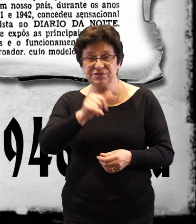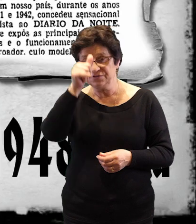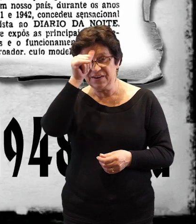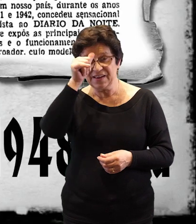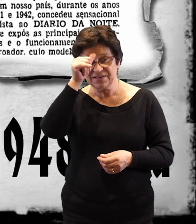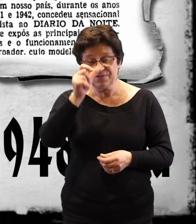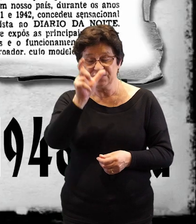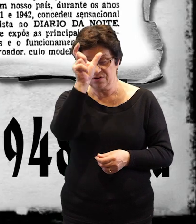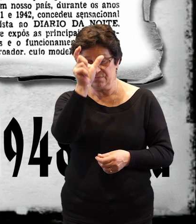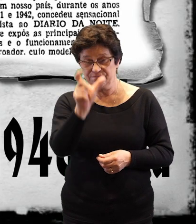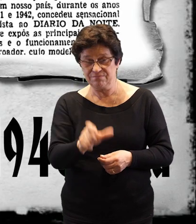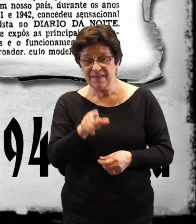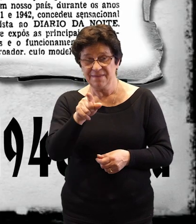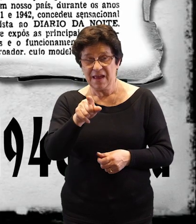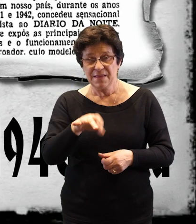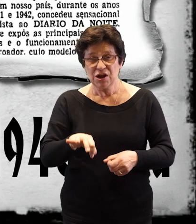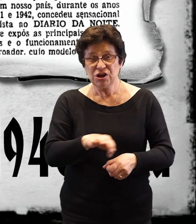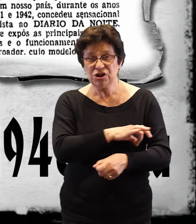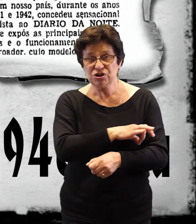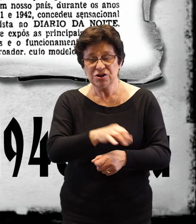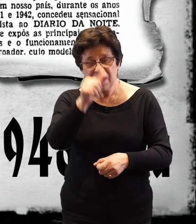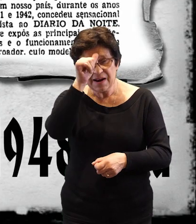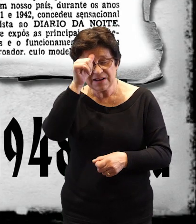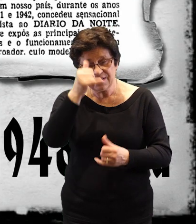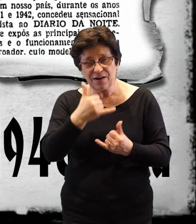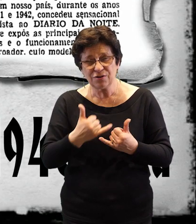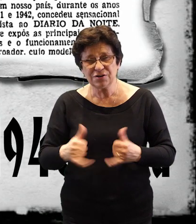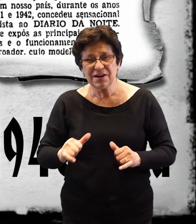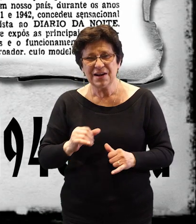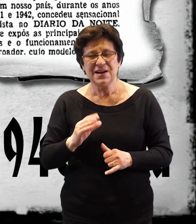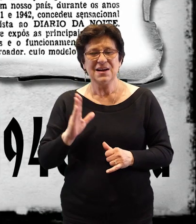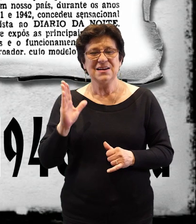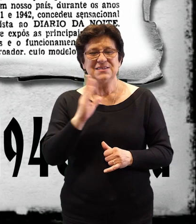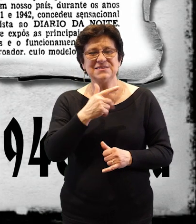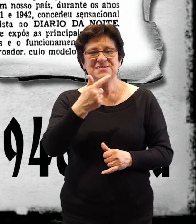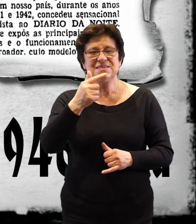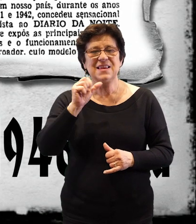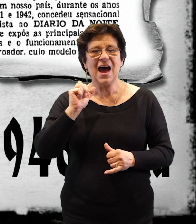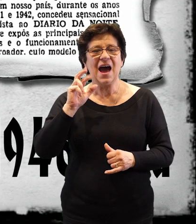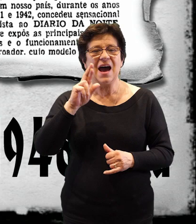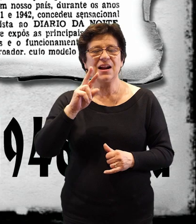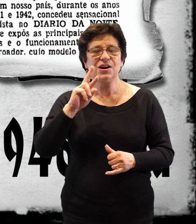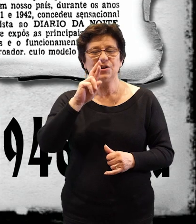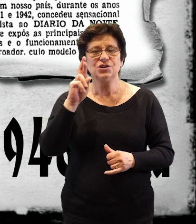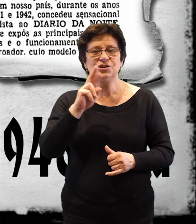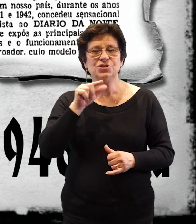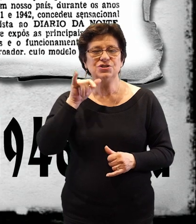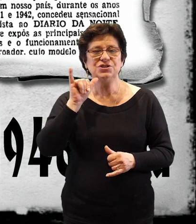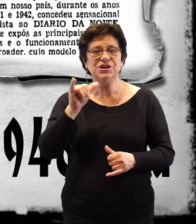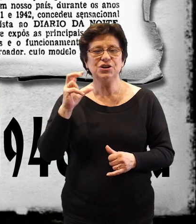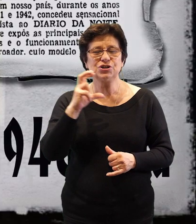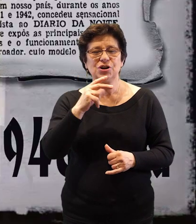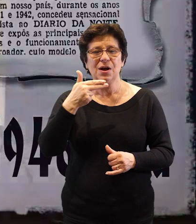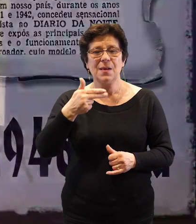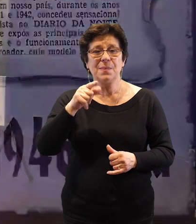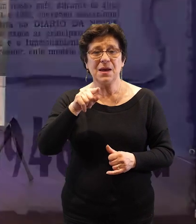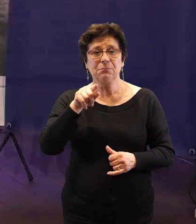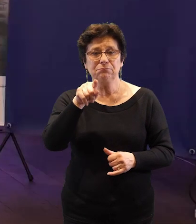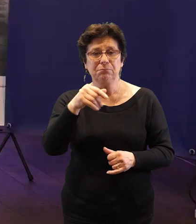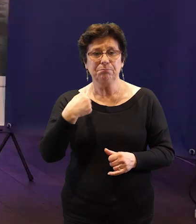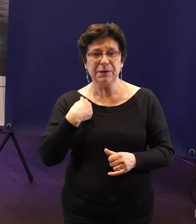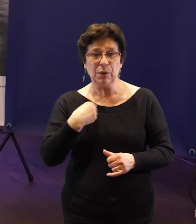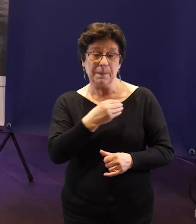bo ten inżynier, konstruktor nazywał się Józef Starzyczny. Gdzie się urodził? W Polsce, w Bytomiu.